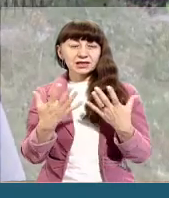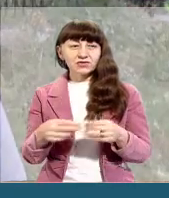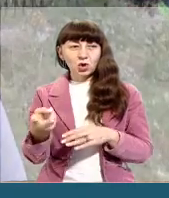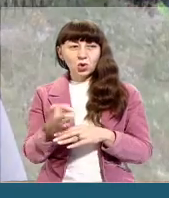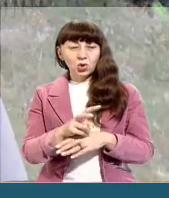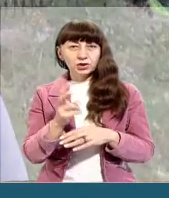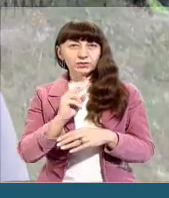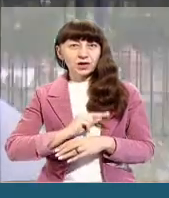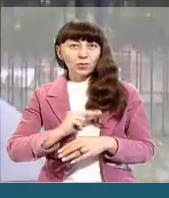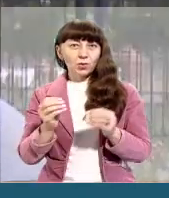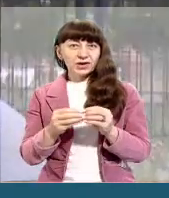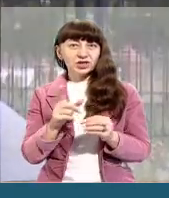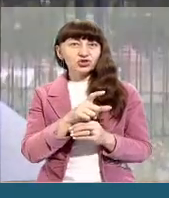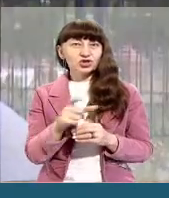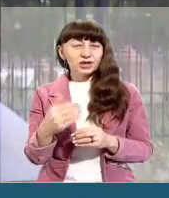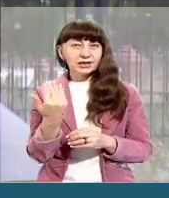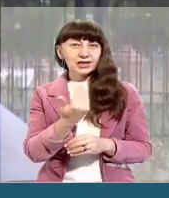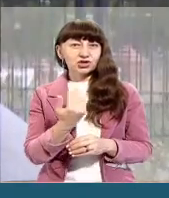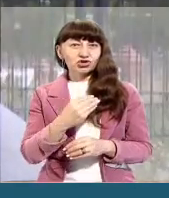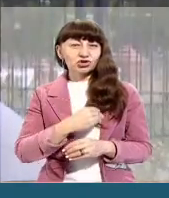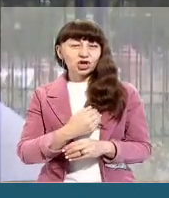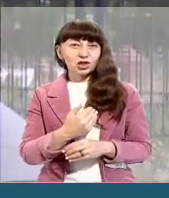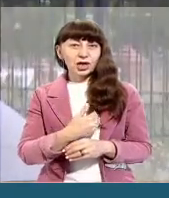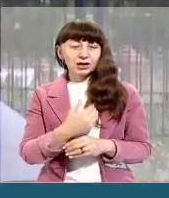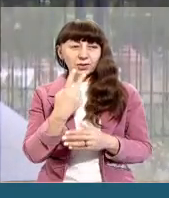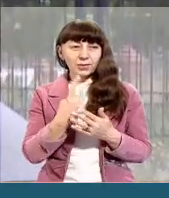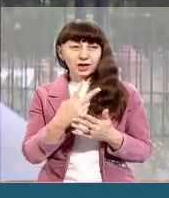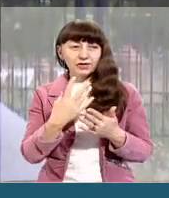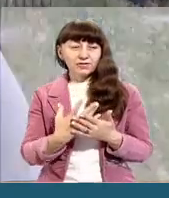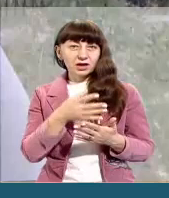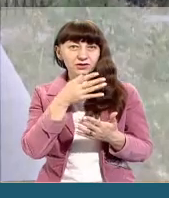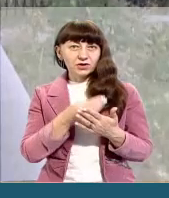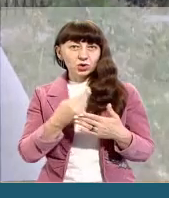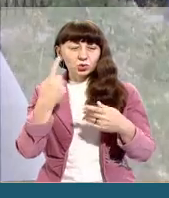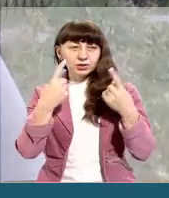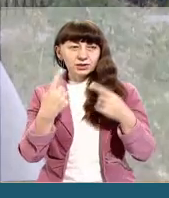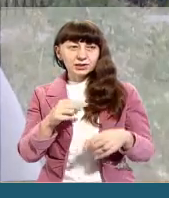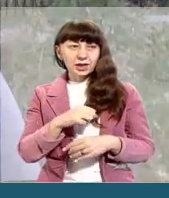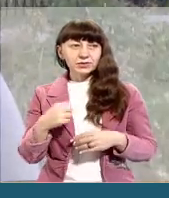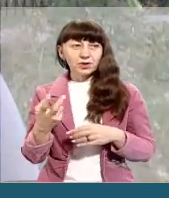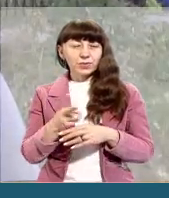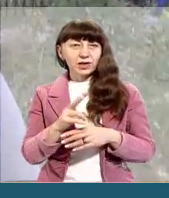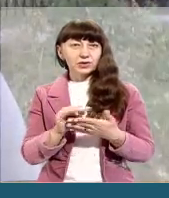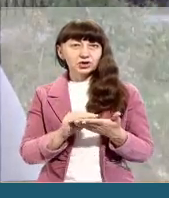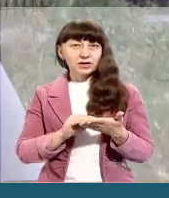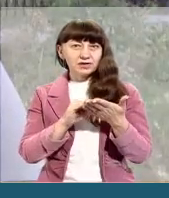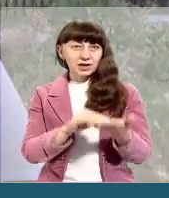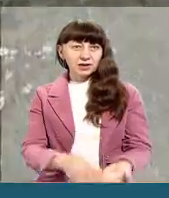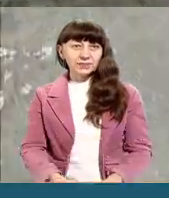по 10 юных жителей. Это их желание. Ребята проявляют инициативу. Самостоятельно приходят и пишут